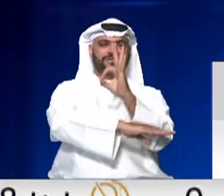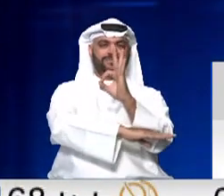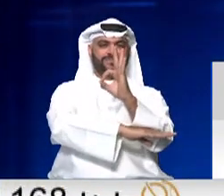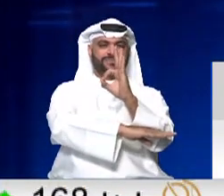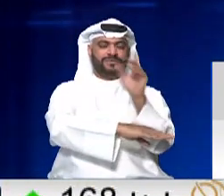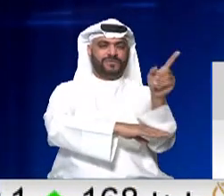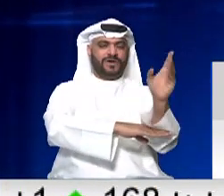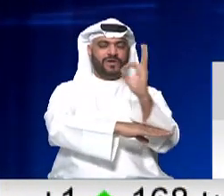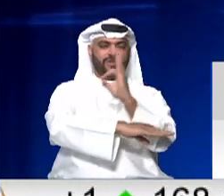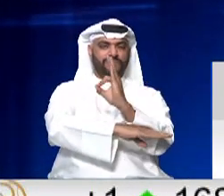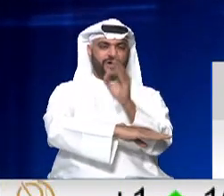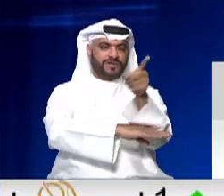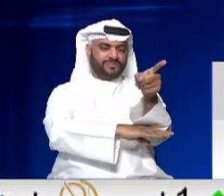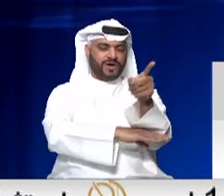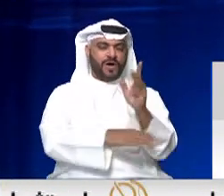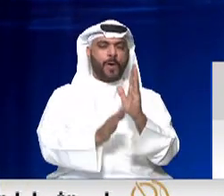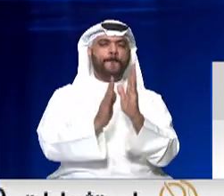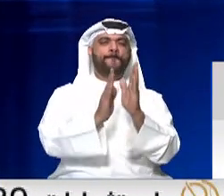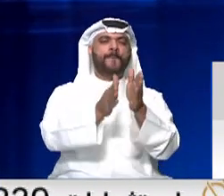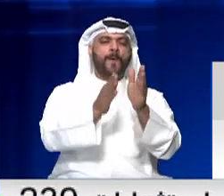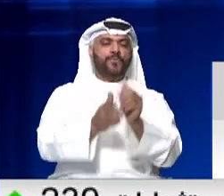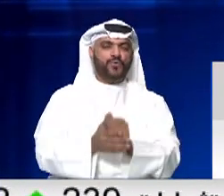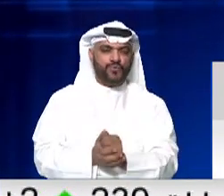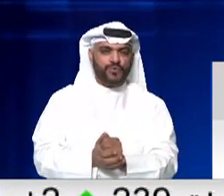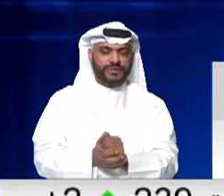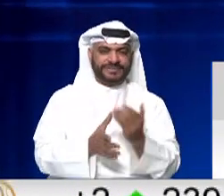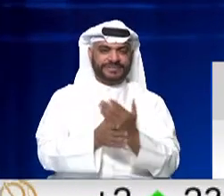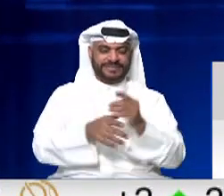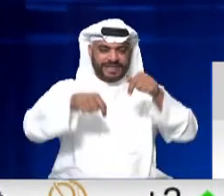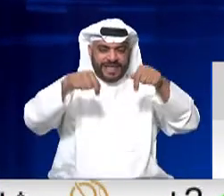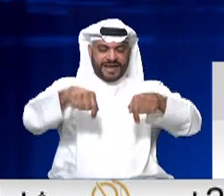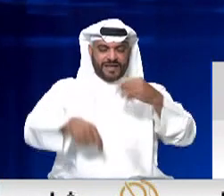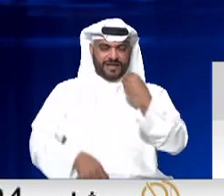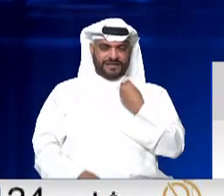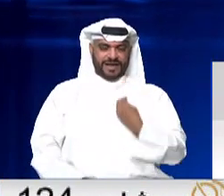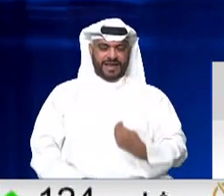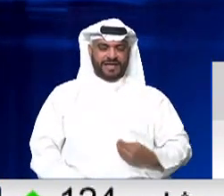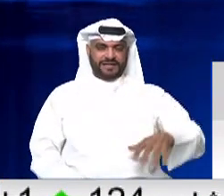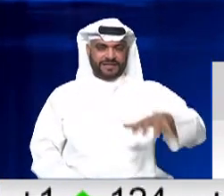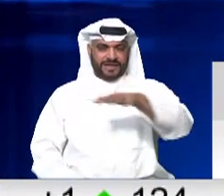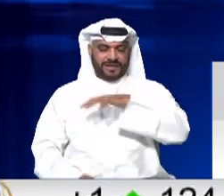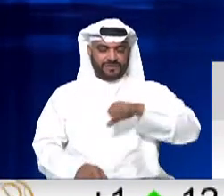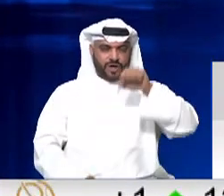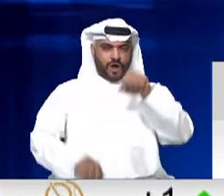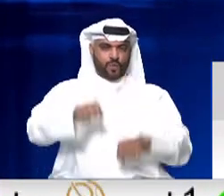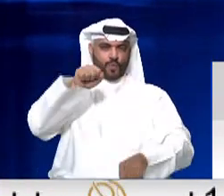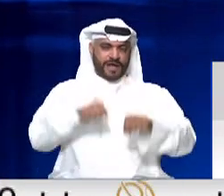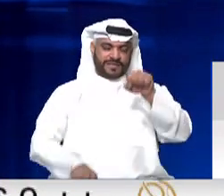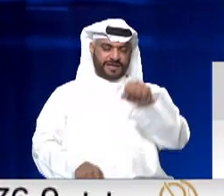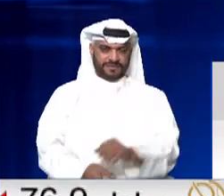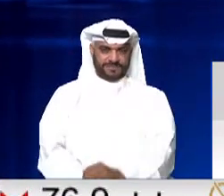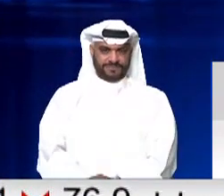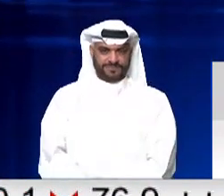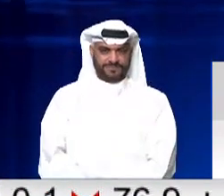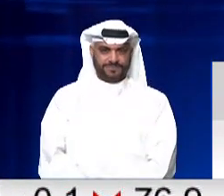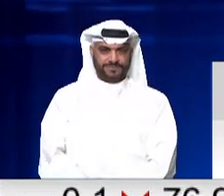وتارا رئيس جمهوريه كوت ديفوار الصديقه بمناسبه العيد الوطني لبلاده